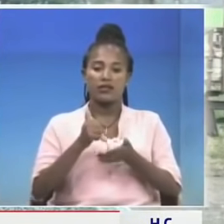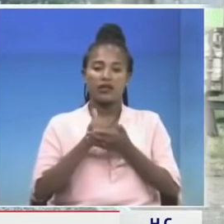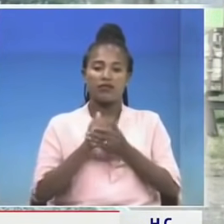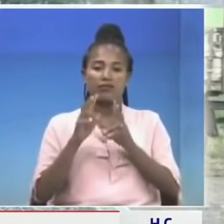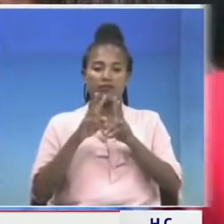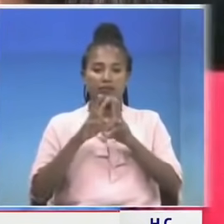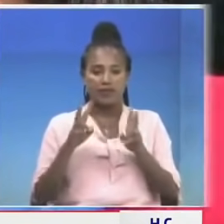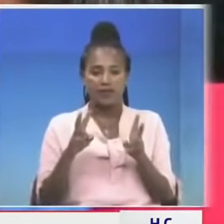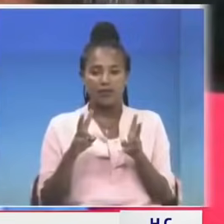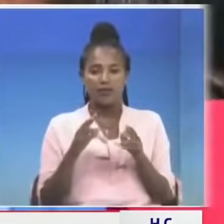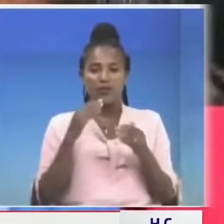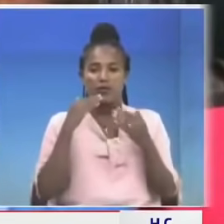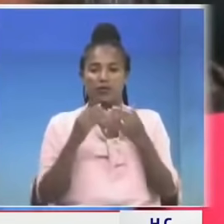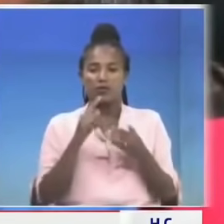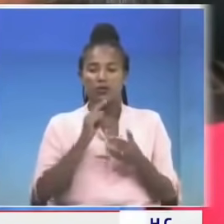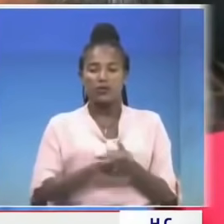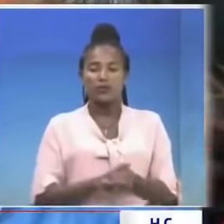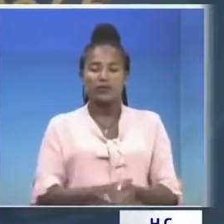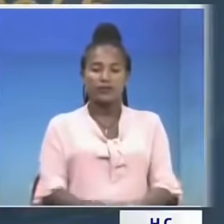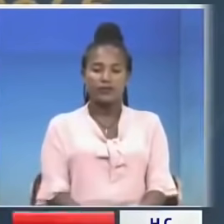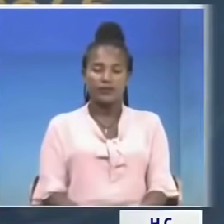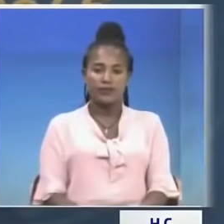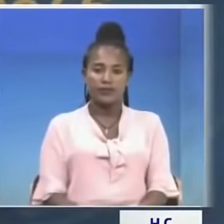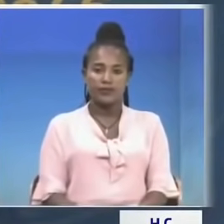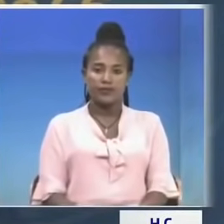በጣም ጥሩ ነው።